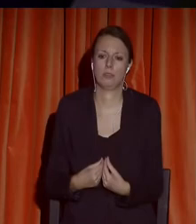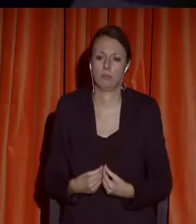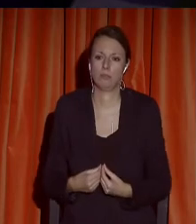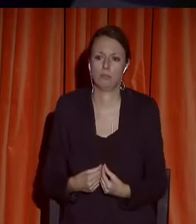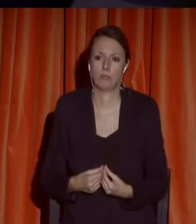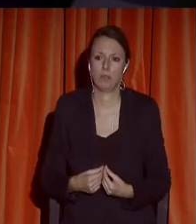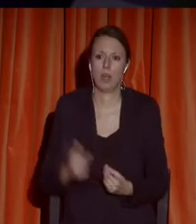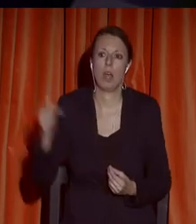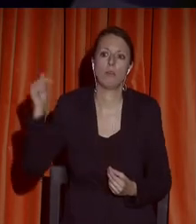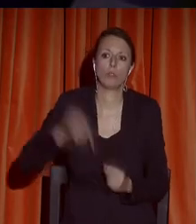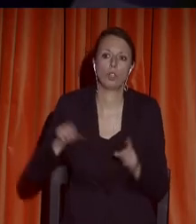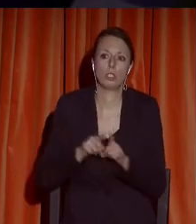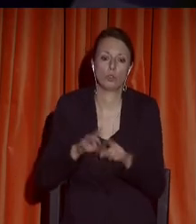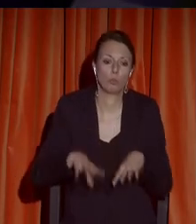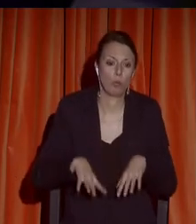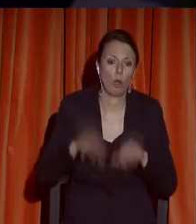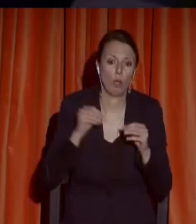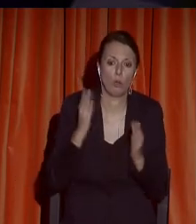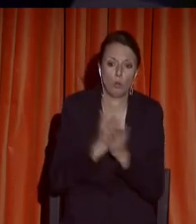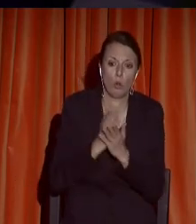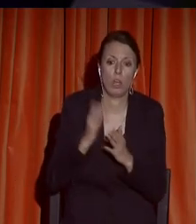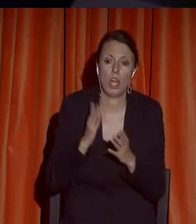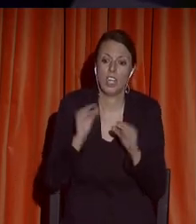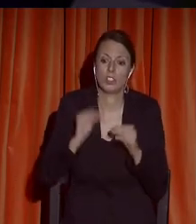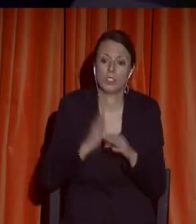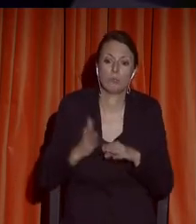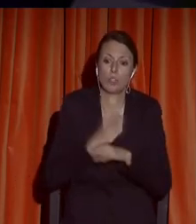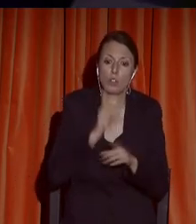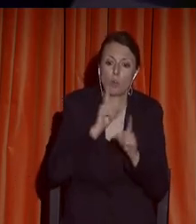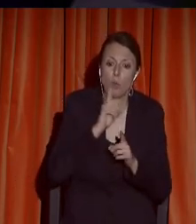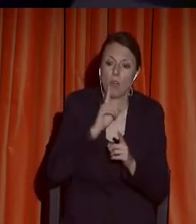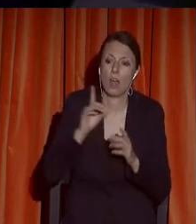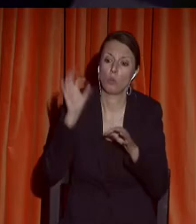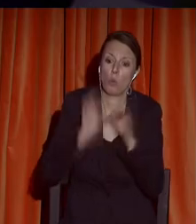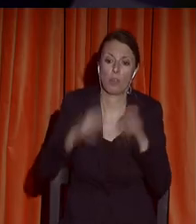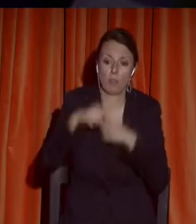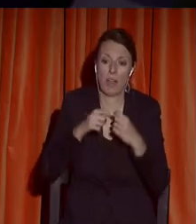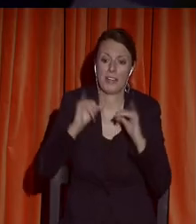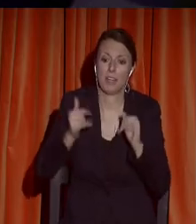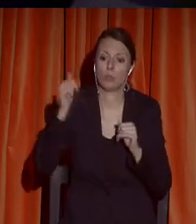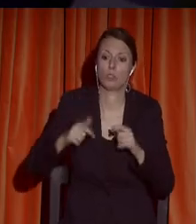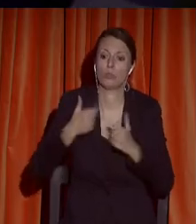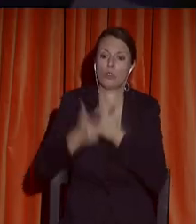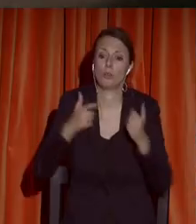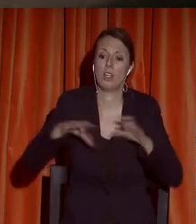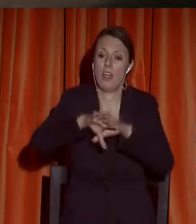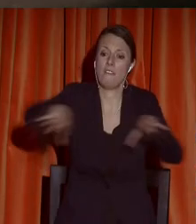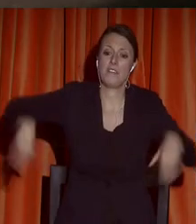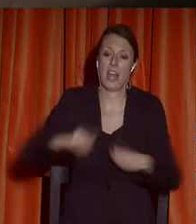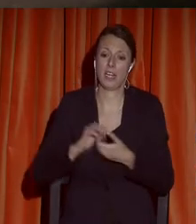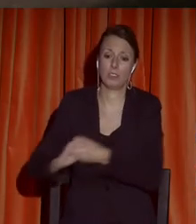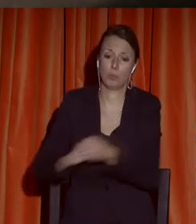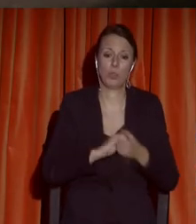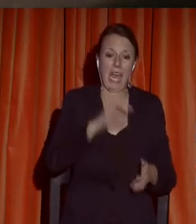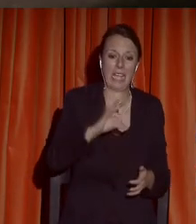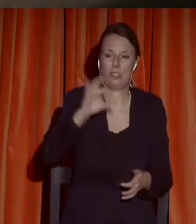na samym początku, zanim będziemy już konkretnie rozmawiali o rozwiązaniach, stworzyć wielką wspólnotę SOS.